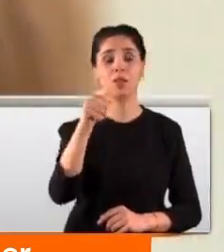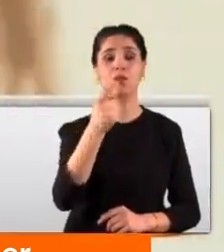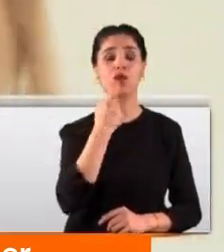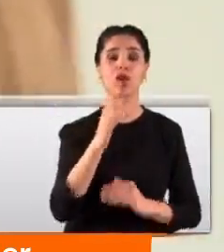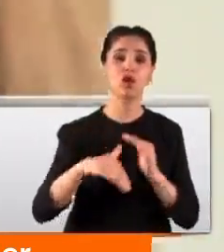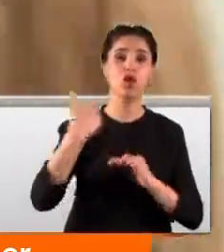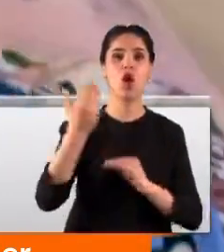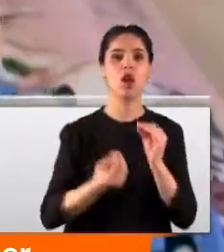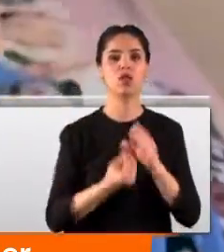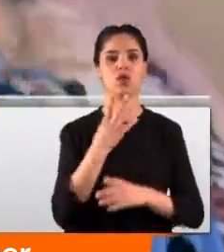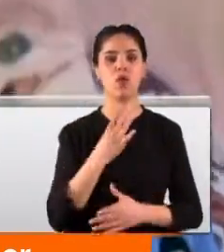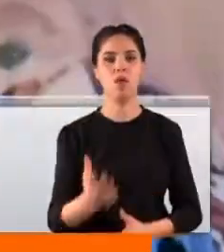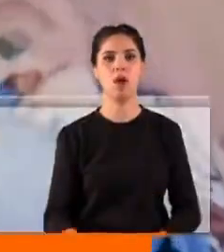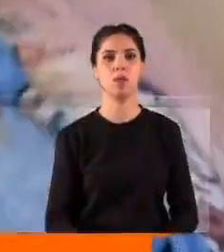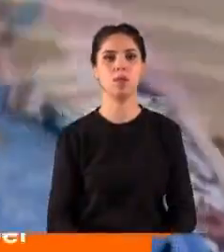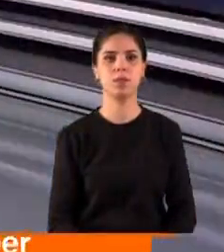yaştan sonra koyuluyor.